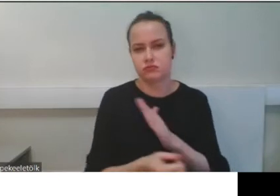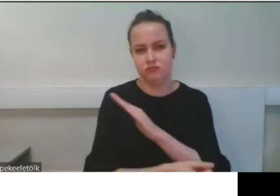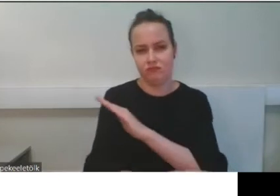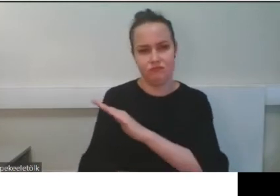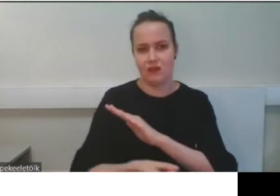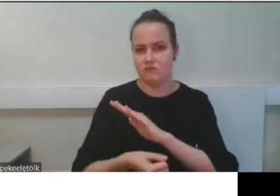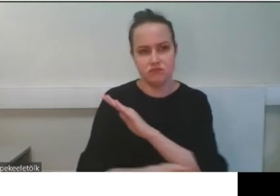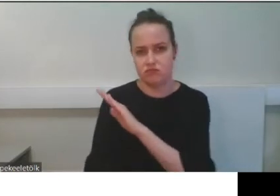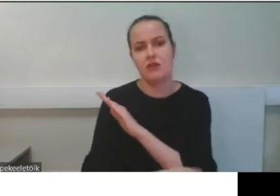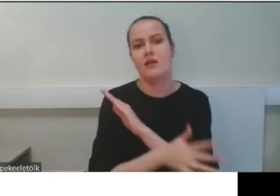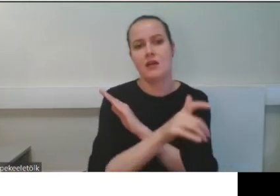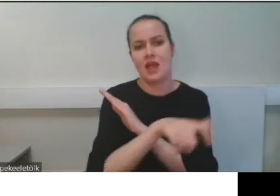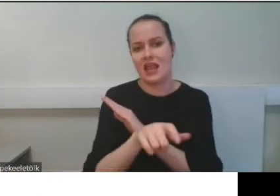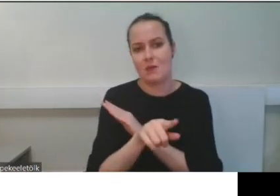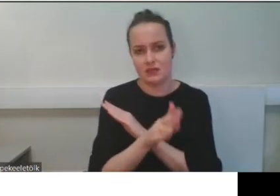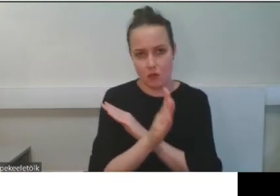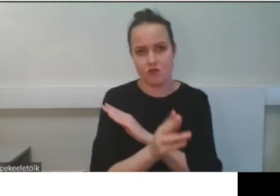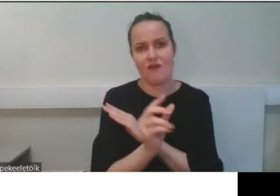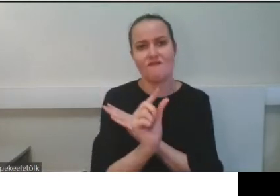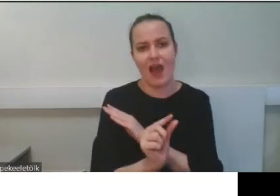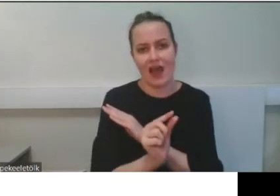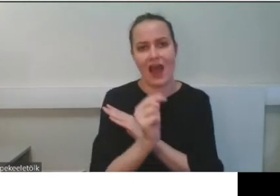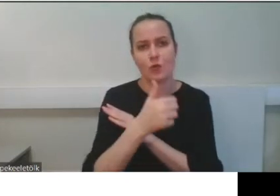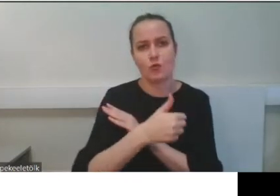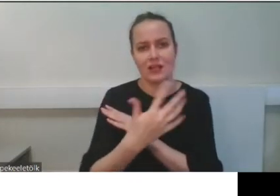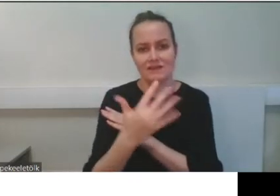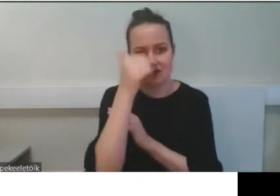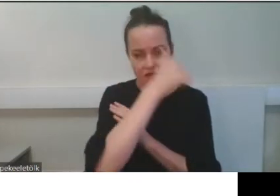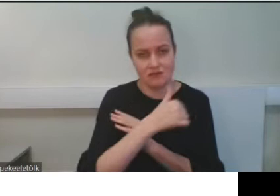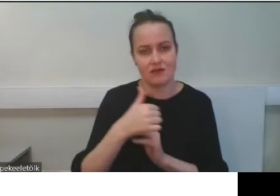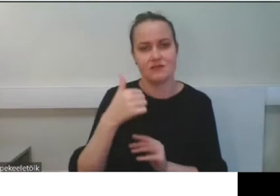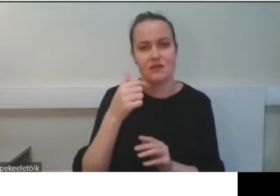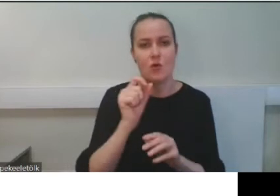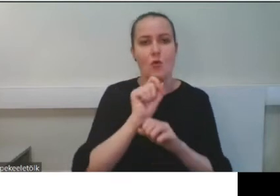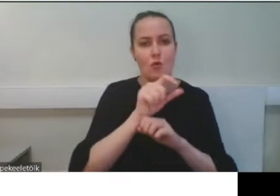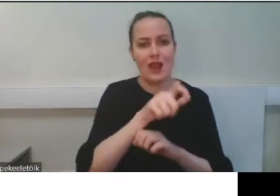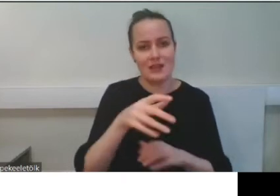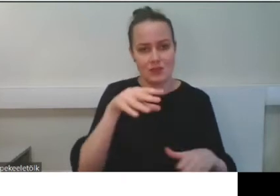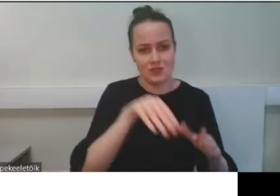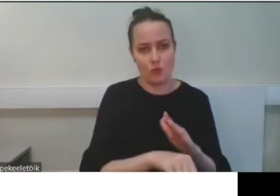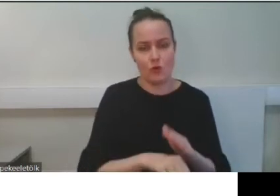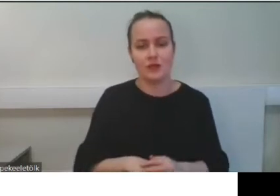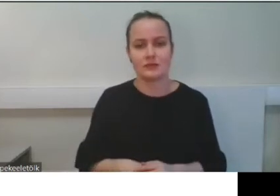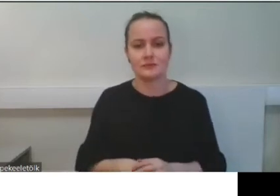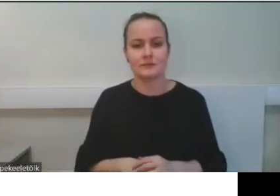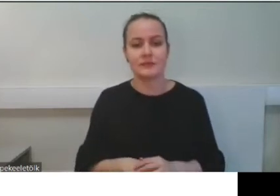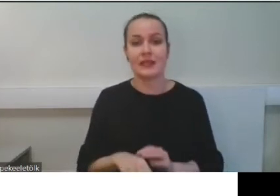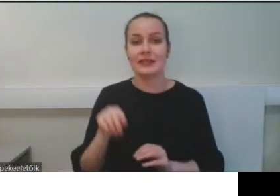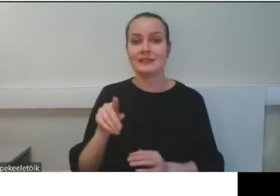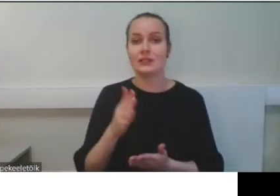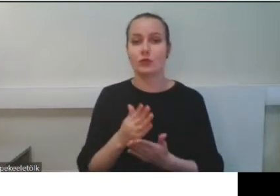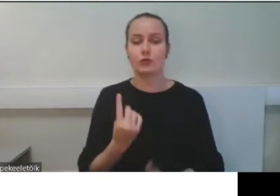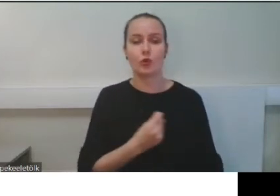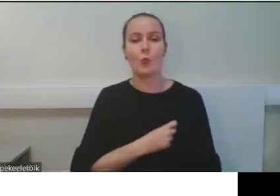siis nendel paremini hakkama saada . ja kui me vaatame puuetega inimesi kokku , siis väga suure grupi